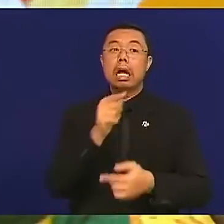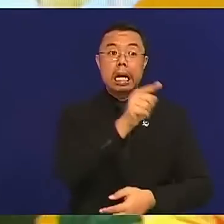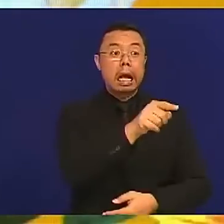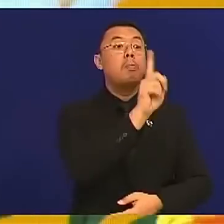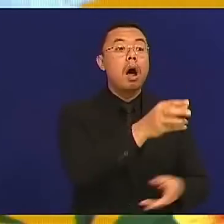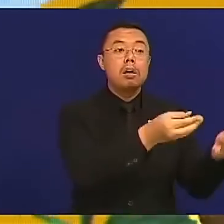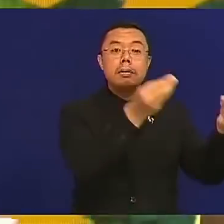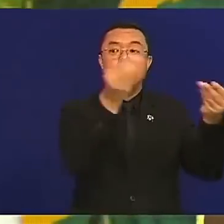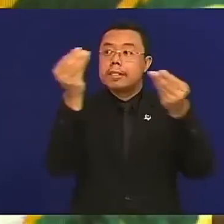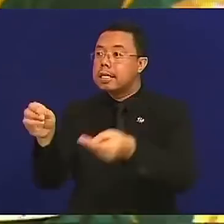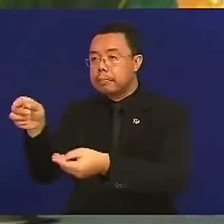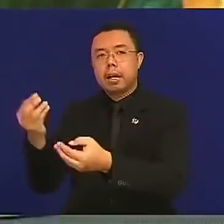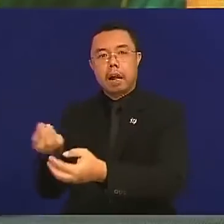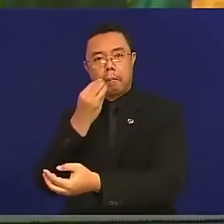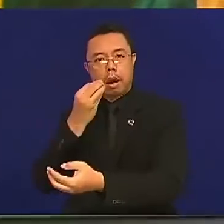Kamu harus beri mereka makan.